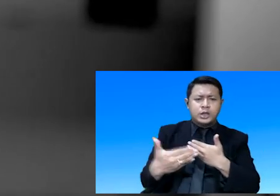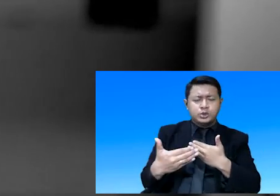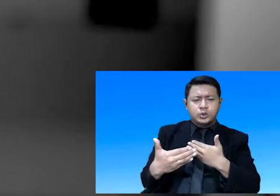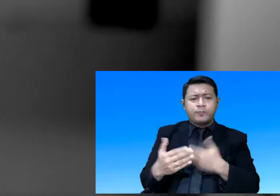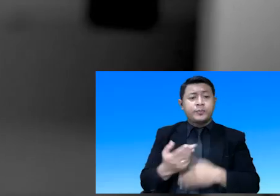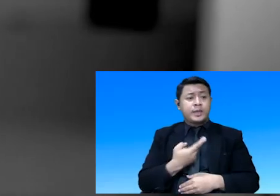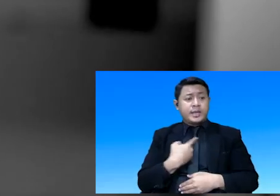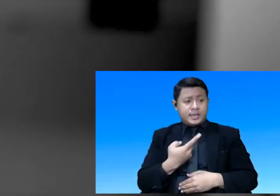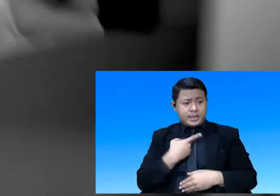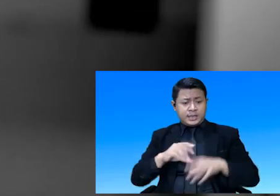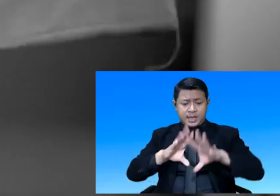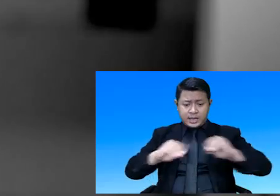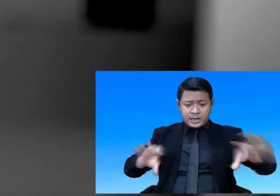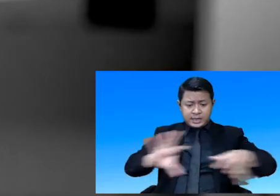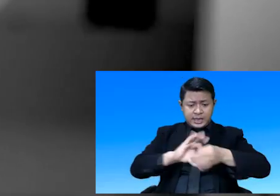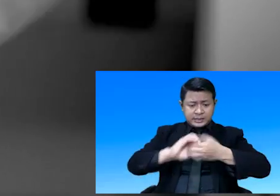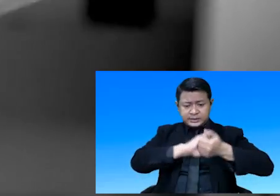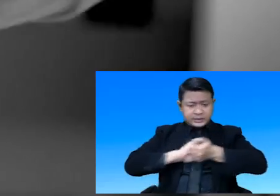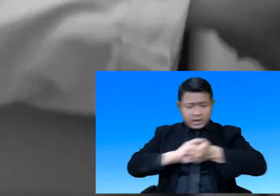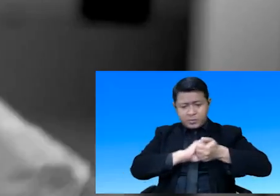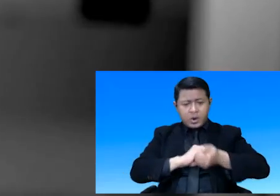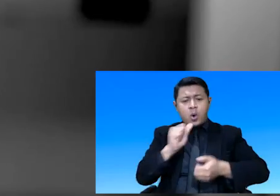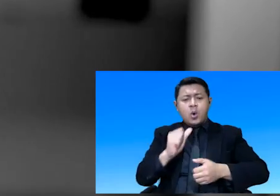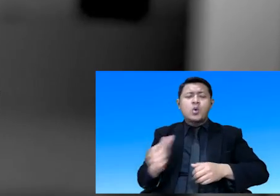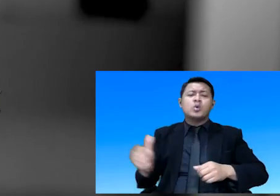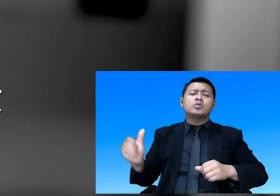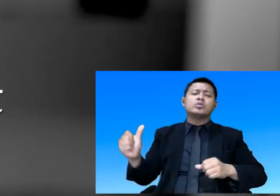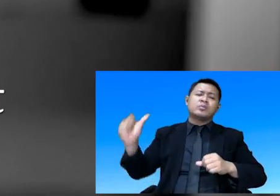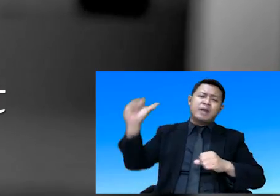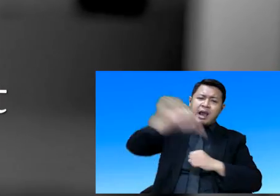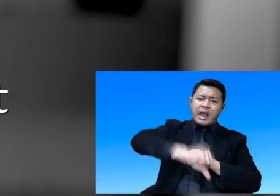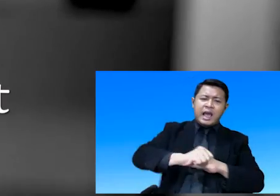Kita bekerja sama untuk melumpuhkan penjahat tak kasat mata ini.